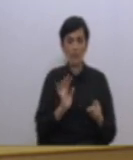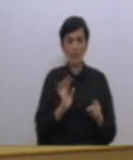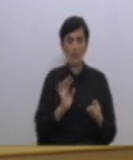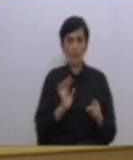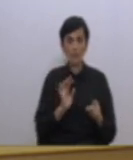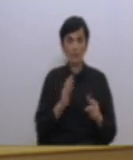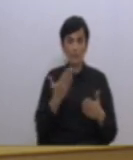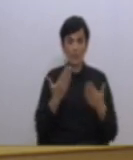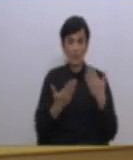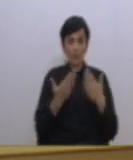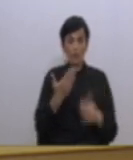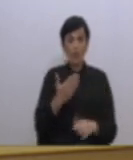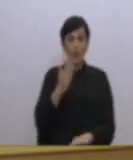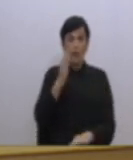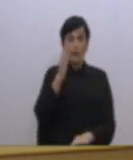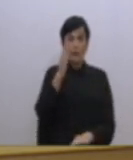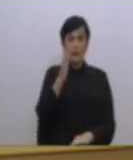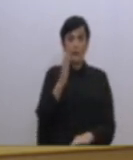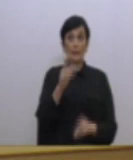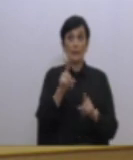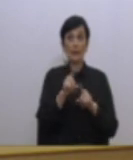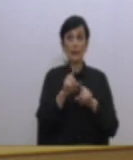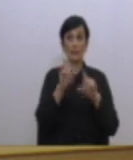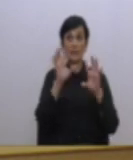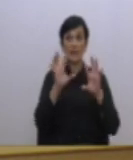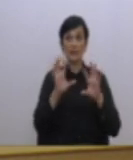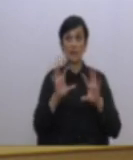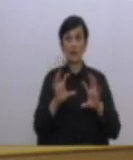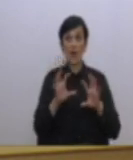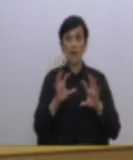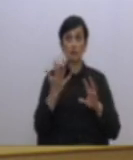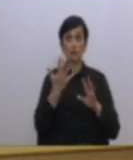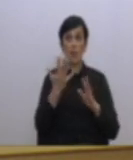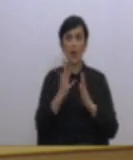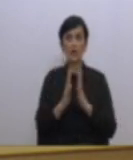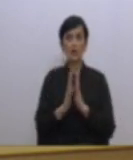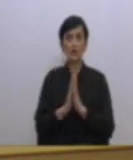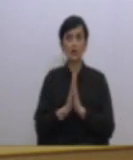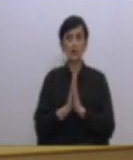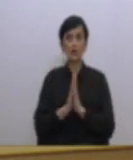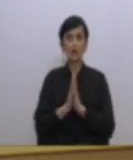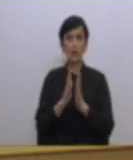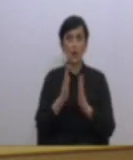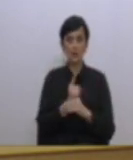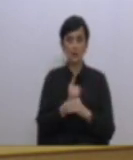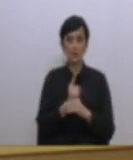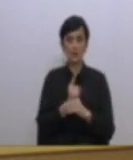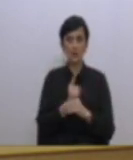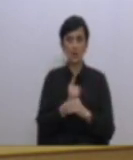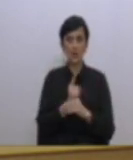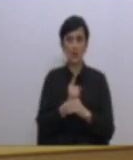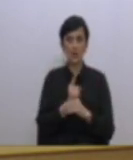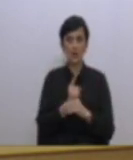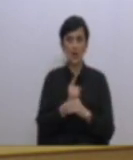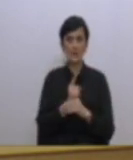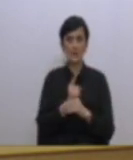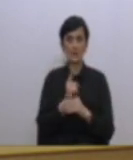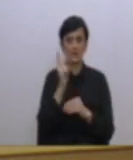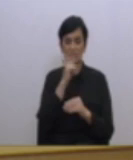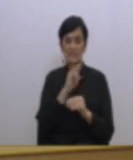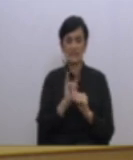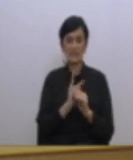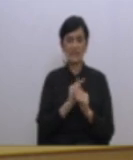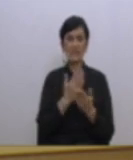Ai tu ikneba, ai aseti kanoni, romeli შეურაცხყოფას აგძალავს და ცილისამებას,